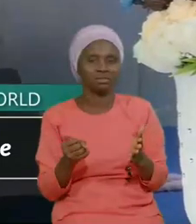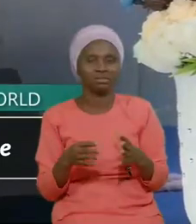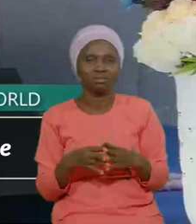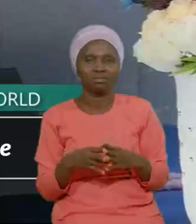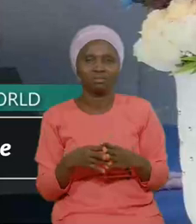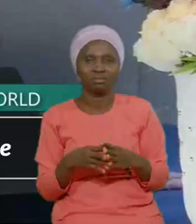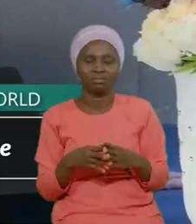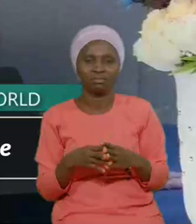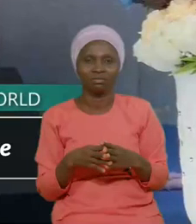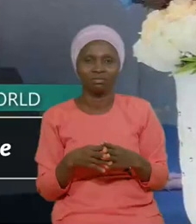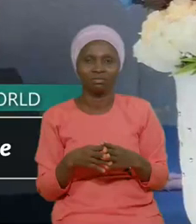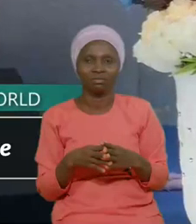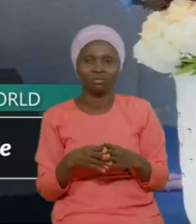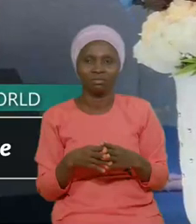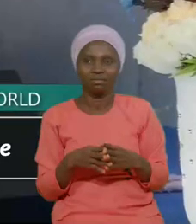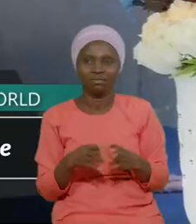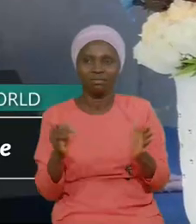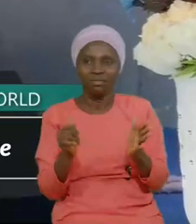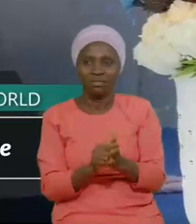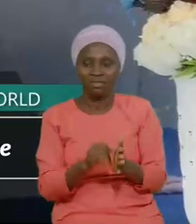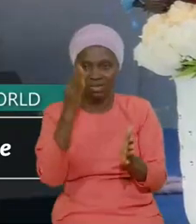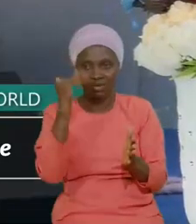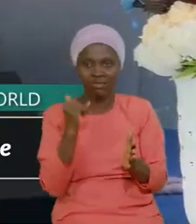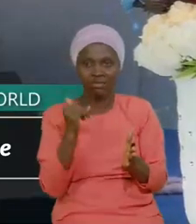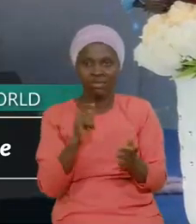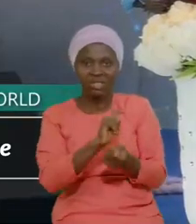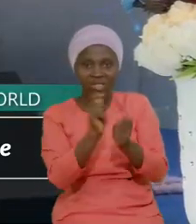Et je ne savais pas ce que ça voulait dire.